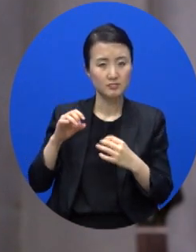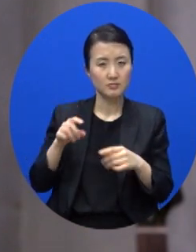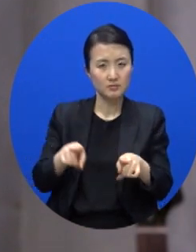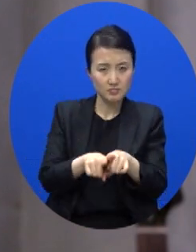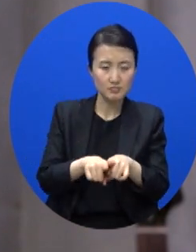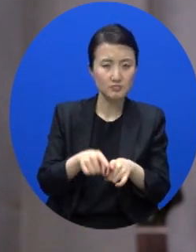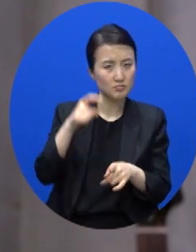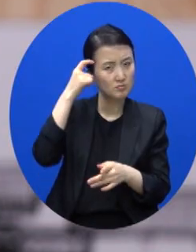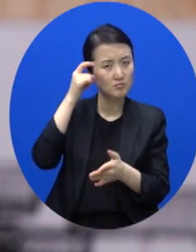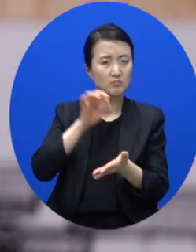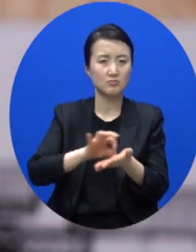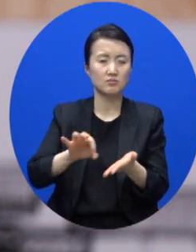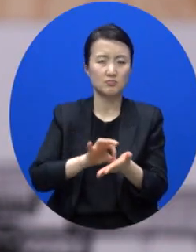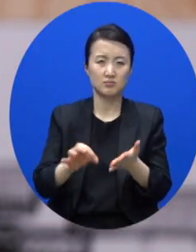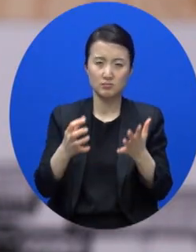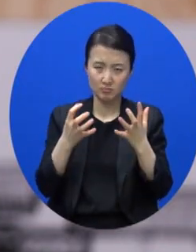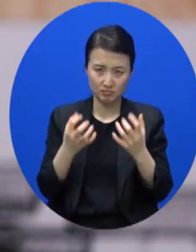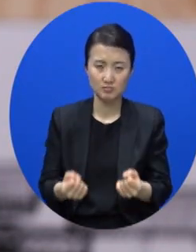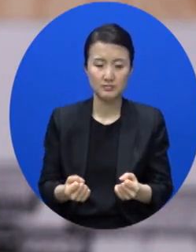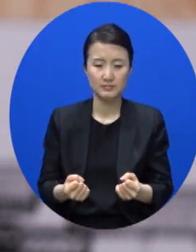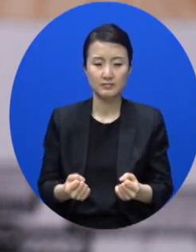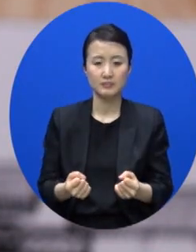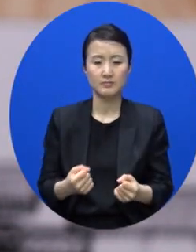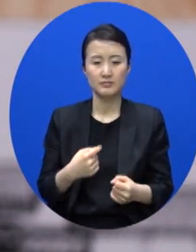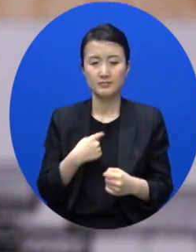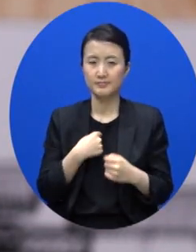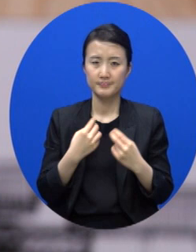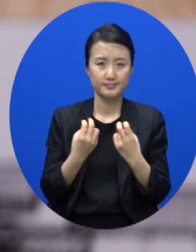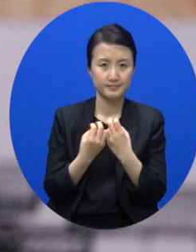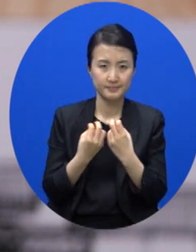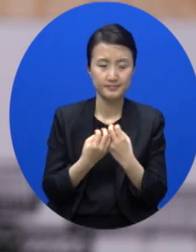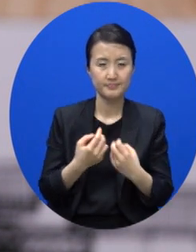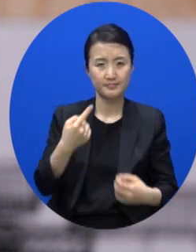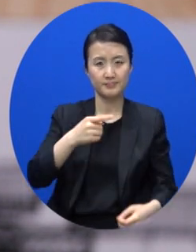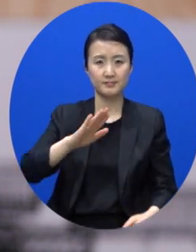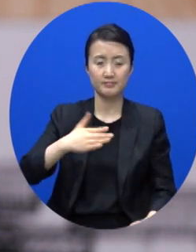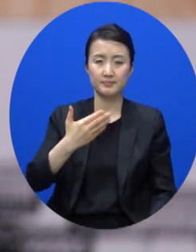많았습니다. 그래서 제가 99년도에